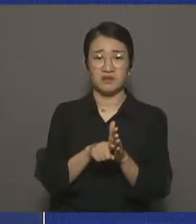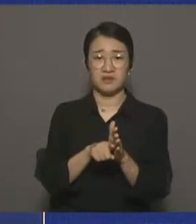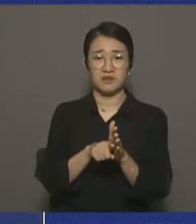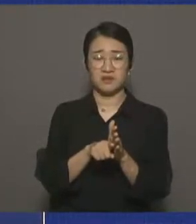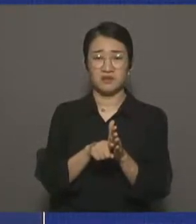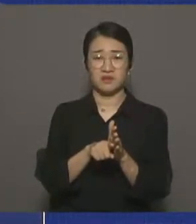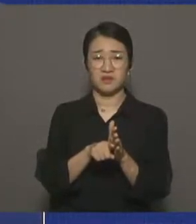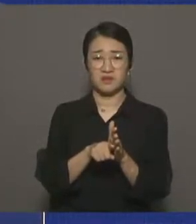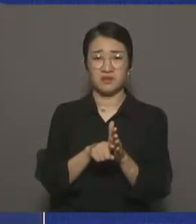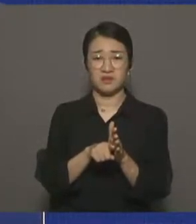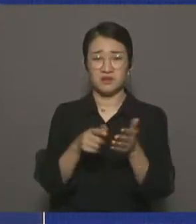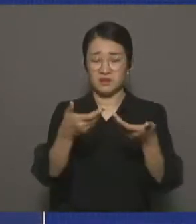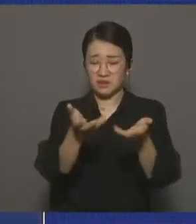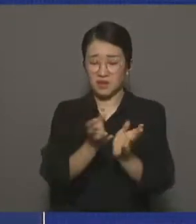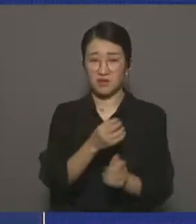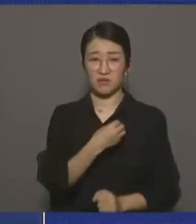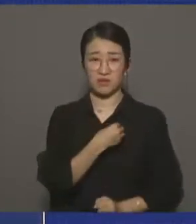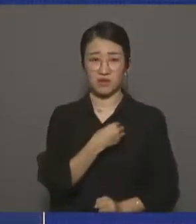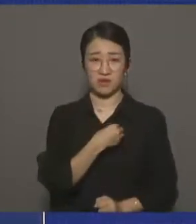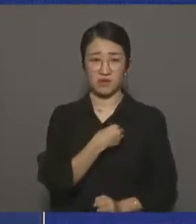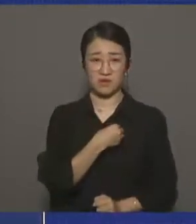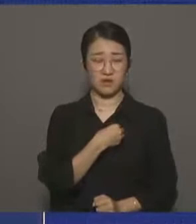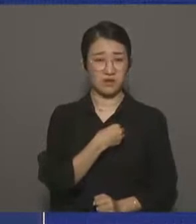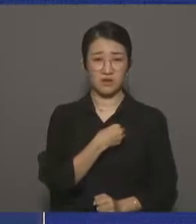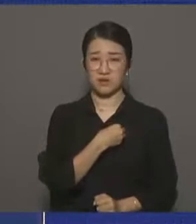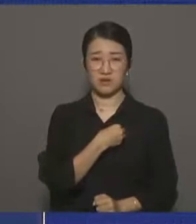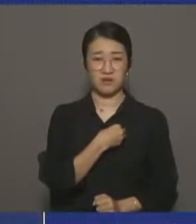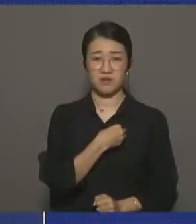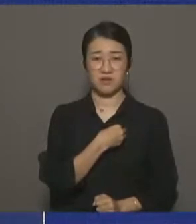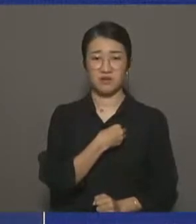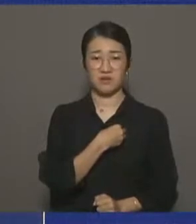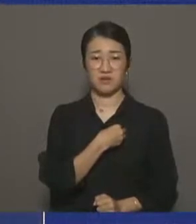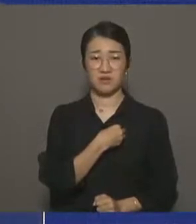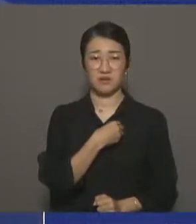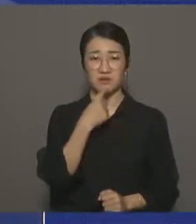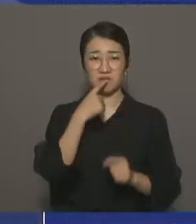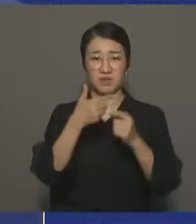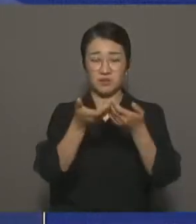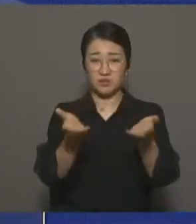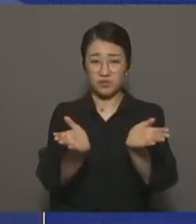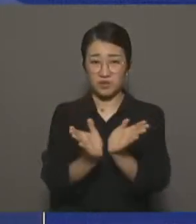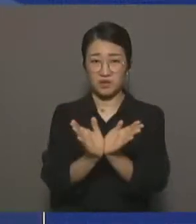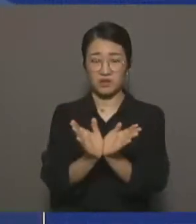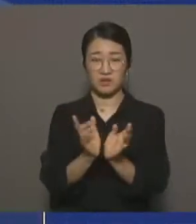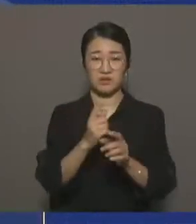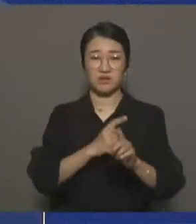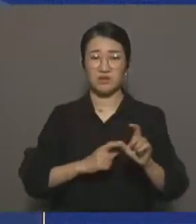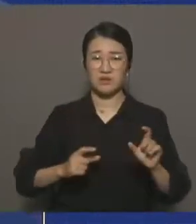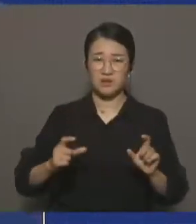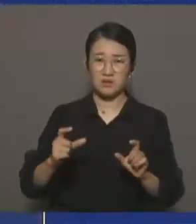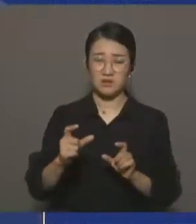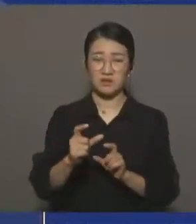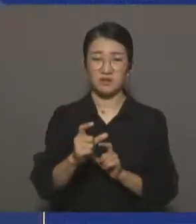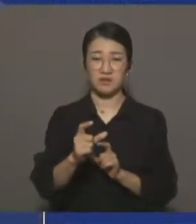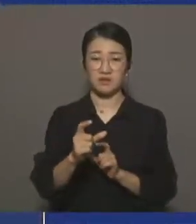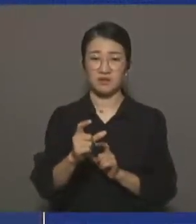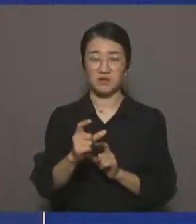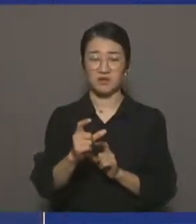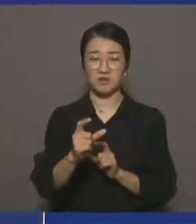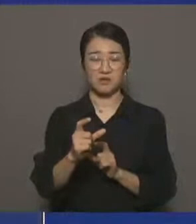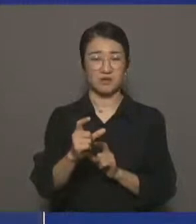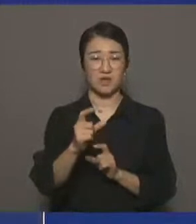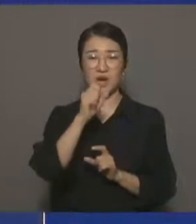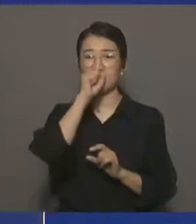당헌 80조 개정에도 결연히 반대합니다. 민주당이 더 극심한 사당화 논란에 빠질 것이기